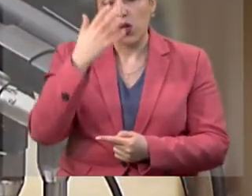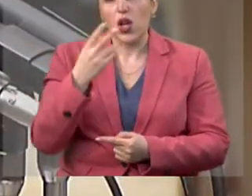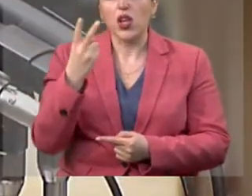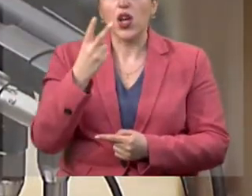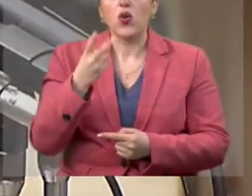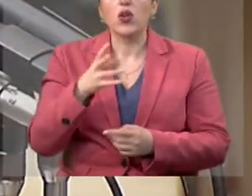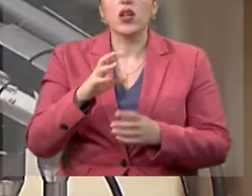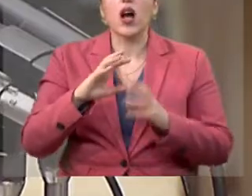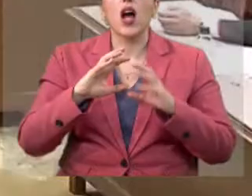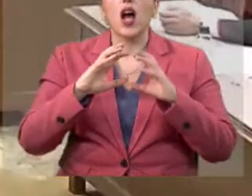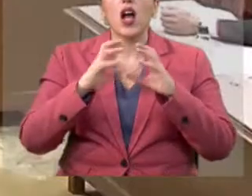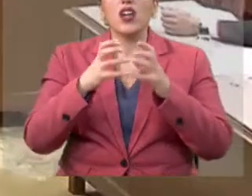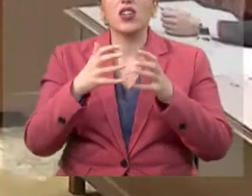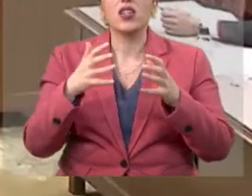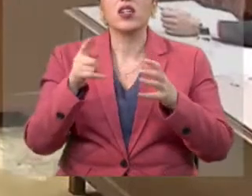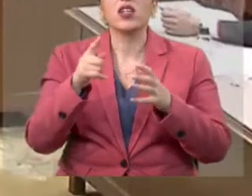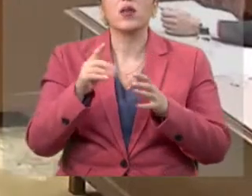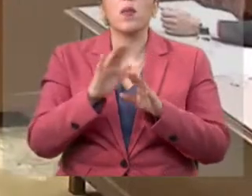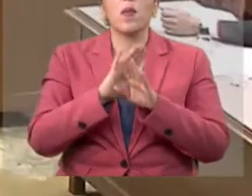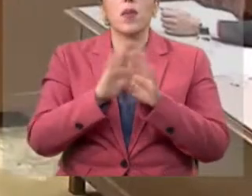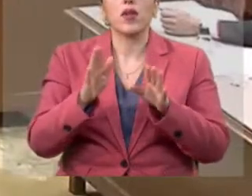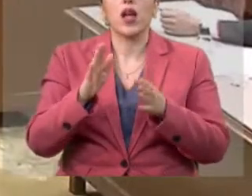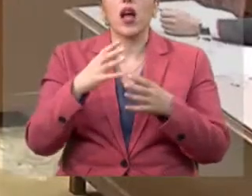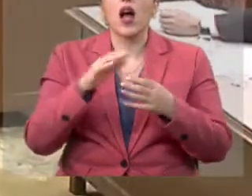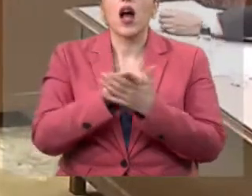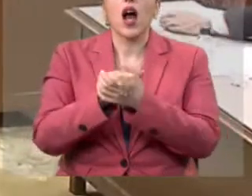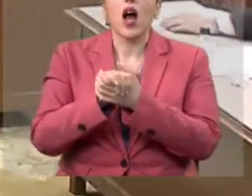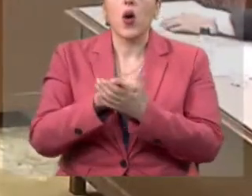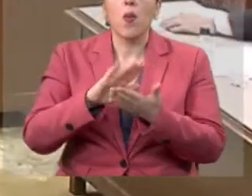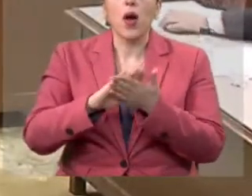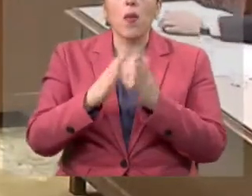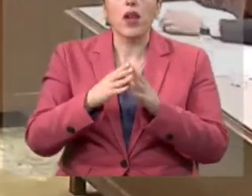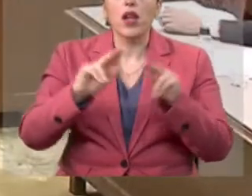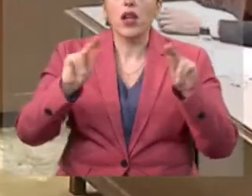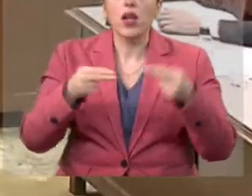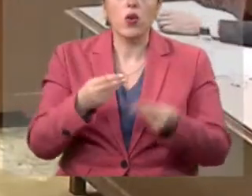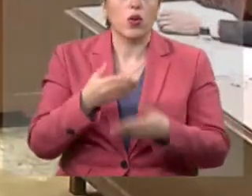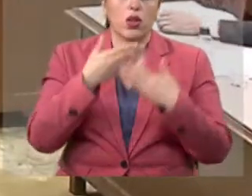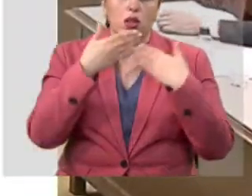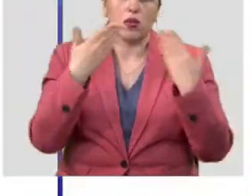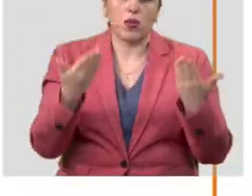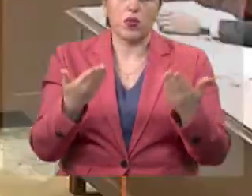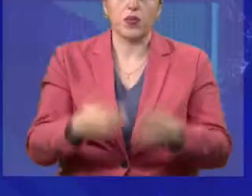երկրորդ աշխարհամարտի ավարտից հետո խաղաղության պայմանագիր ի պաշտոն է չեն կնքել։